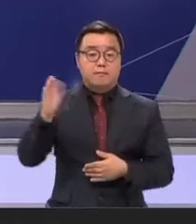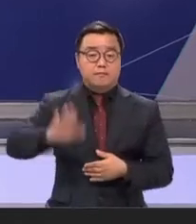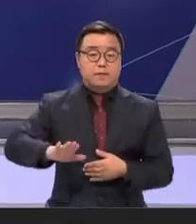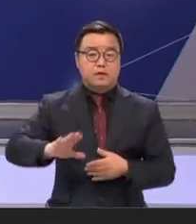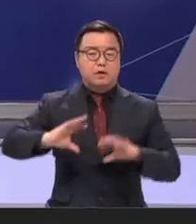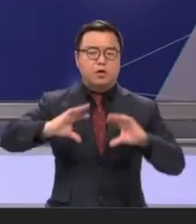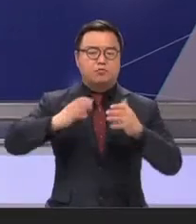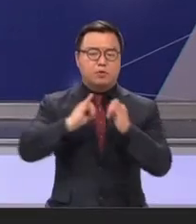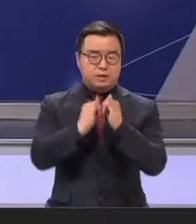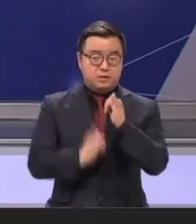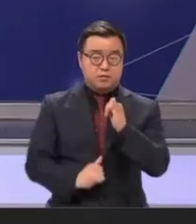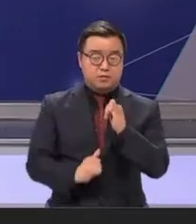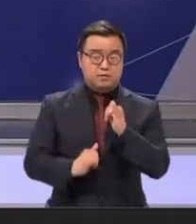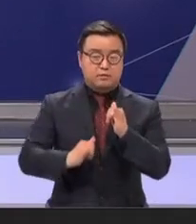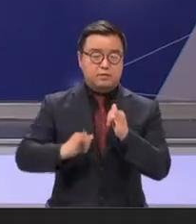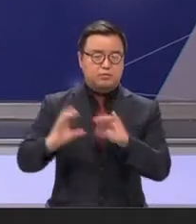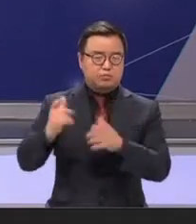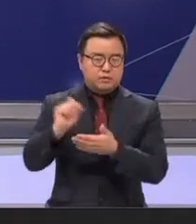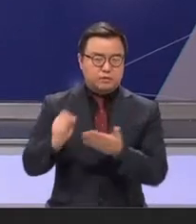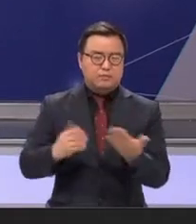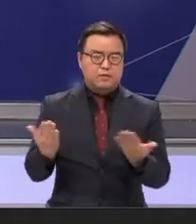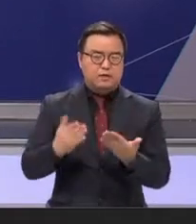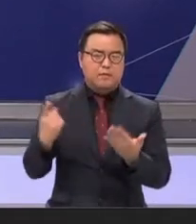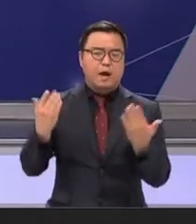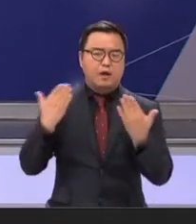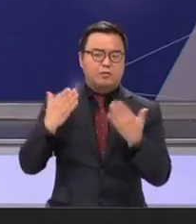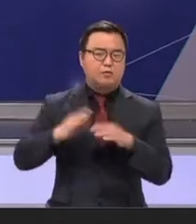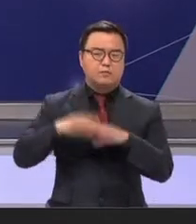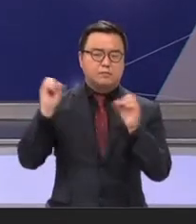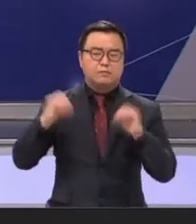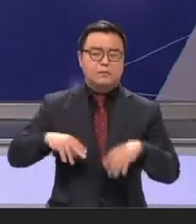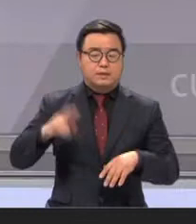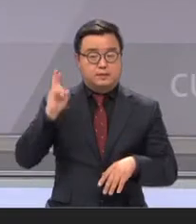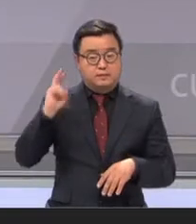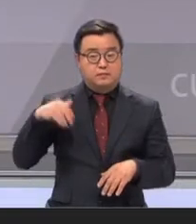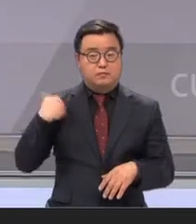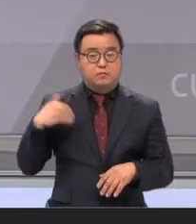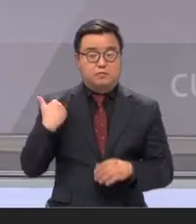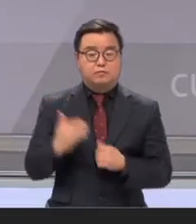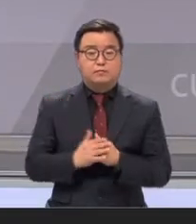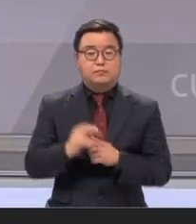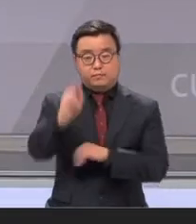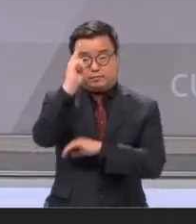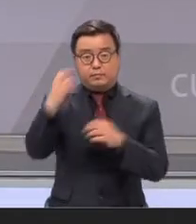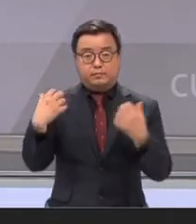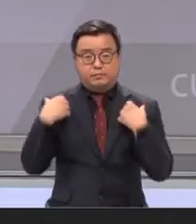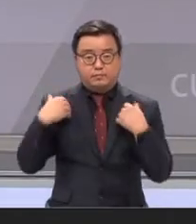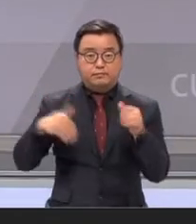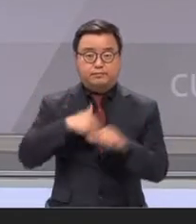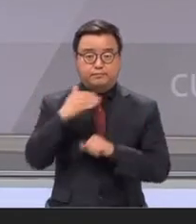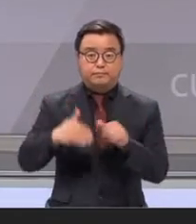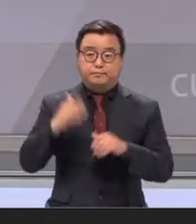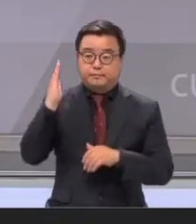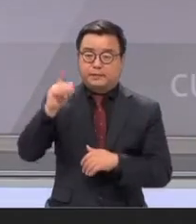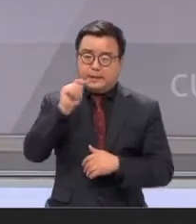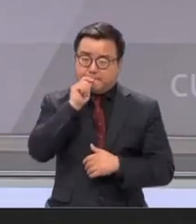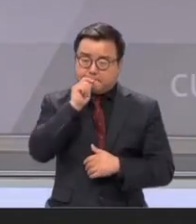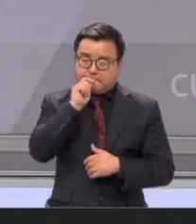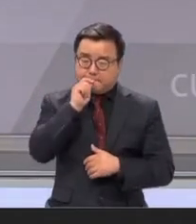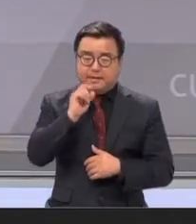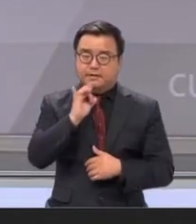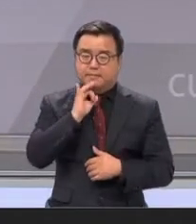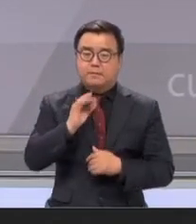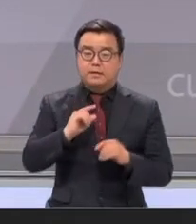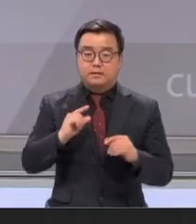국정교과서가 정작 현장에서는 무력화될 가능성도 있습니다. 네, 정부도 현장의 목소리에 침묵으로 일관할 수만은 없을